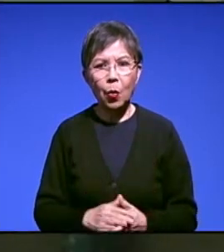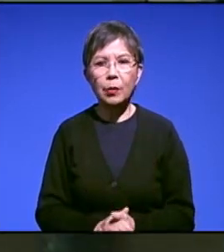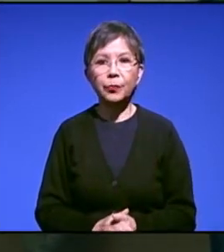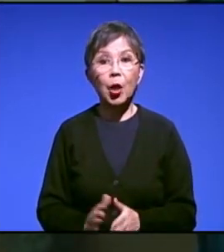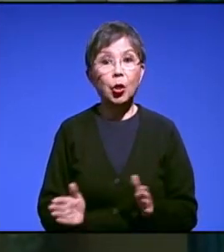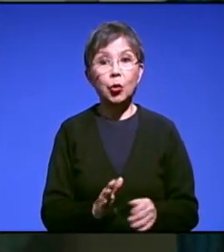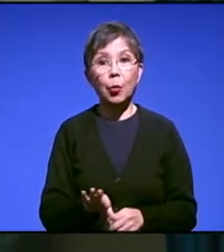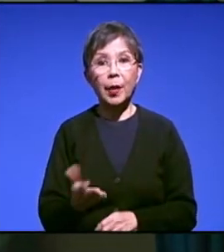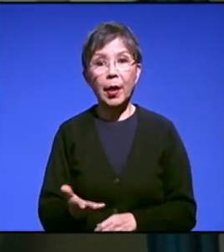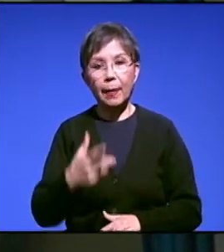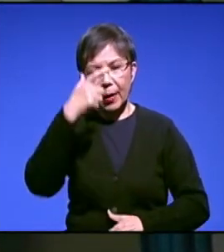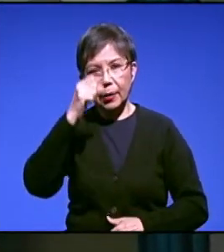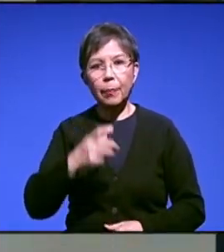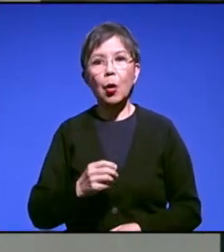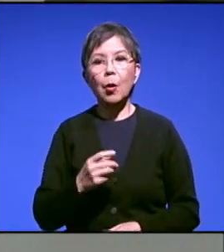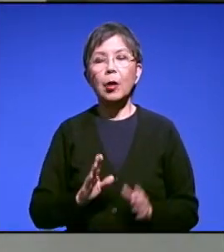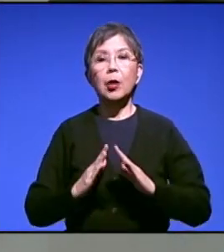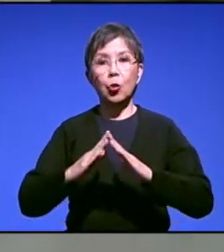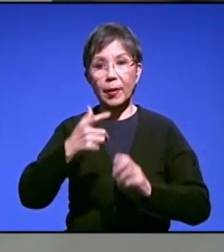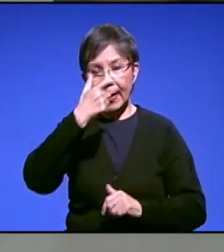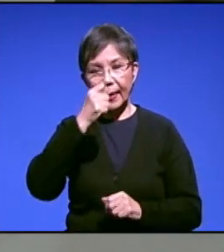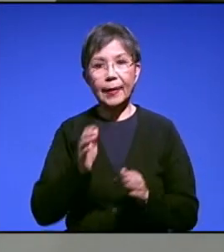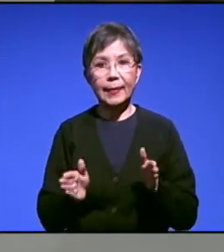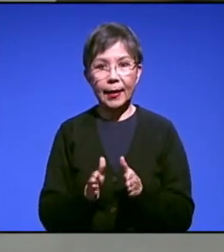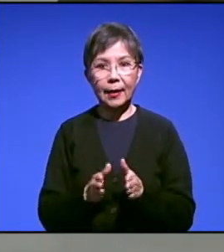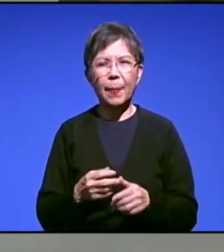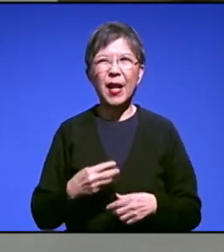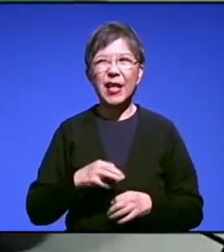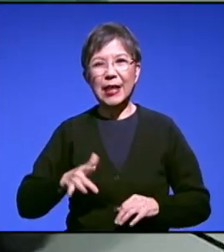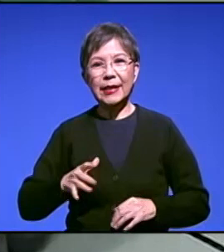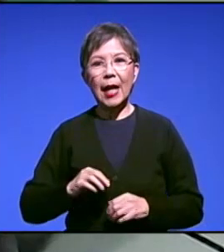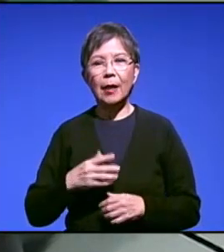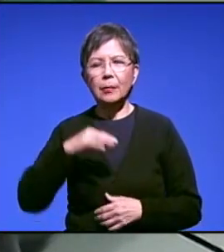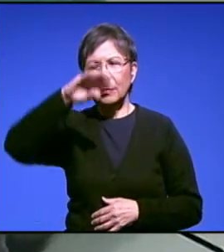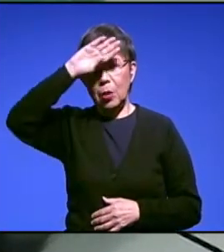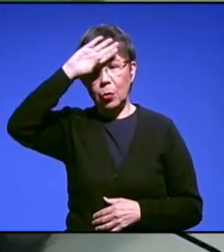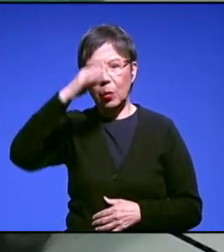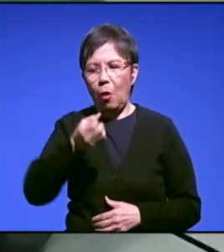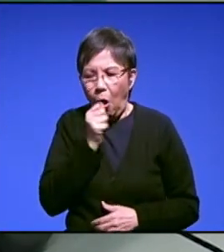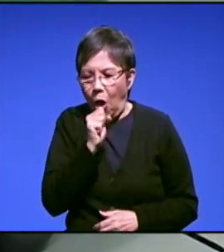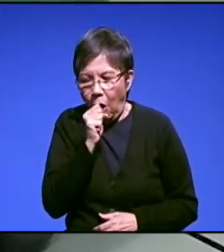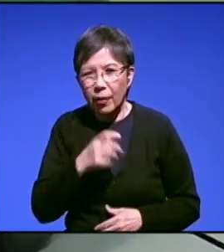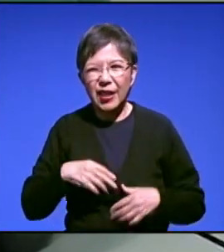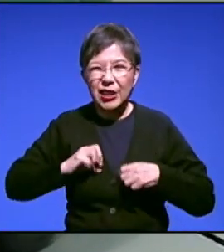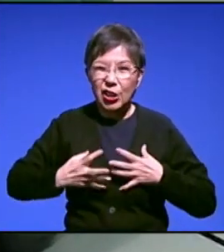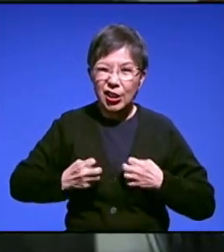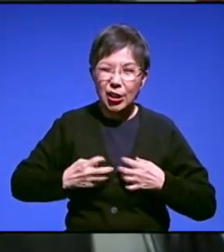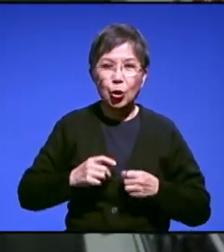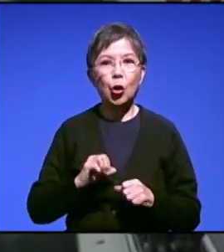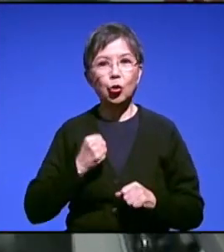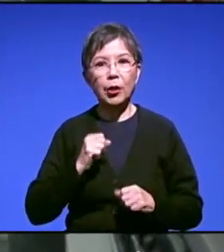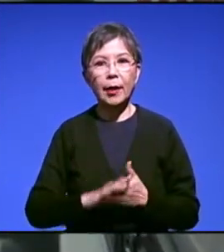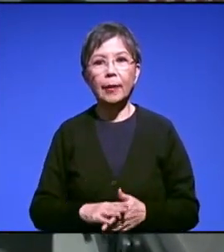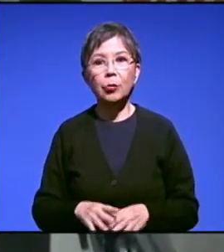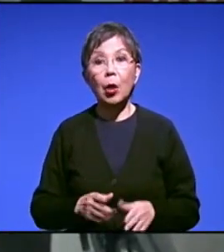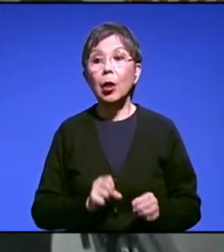Sebelum meninggal, pasien sempat berobat ke Puskesmas Kaliori karena mengalami gejala demam, batuk, serta sesak nafas. Pasien